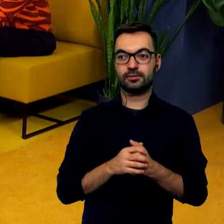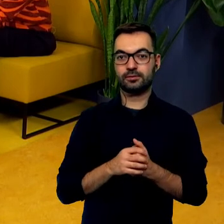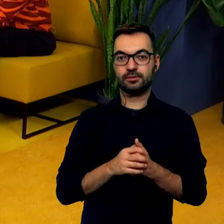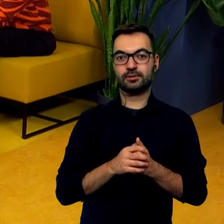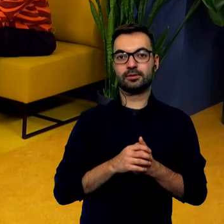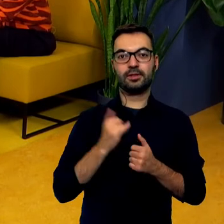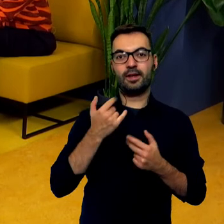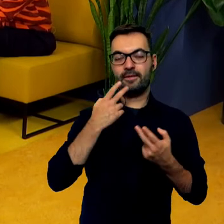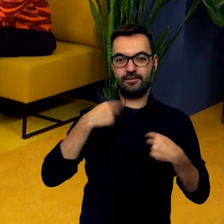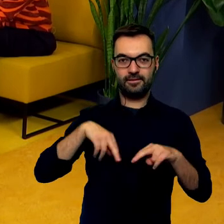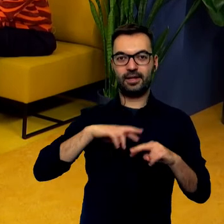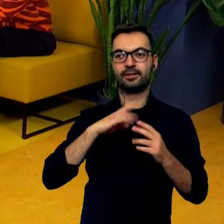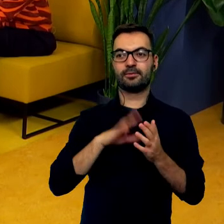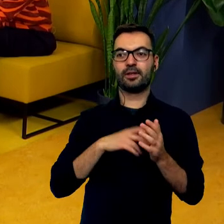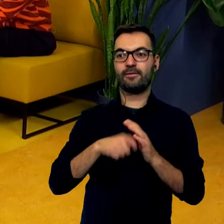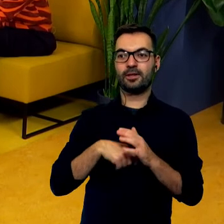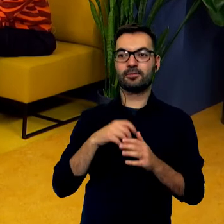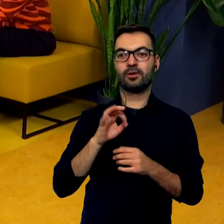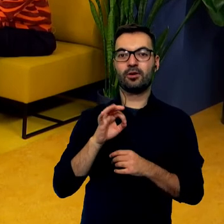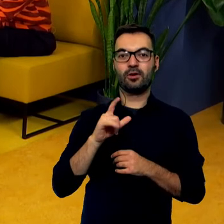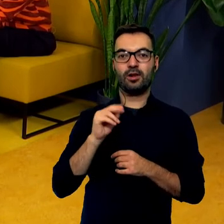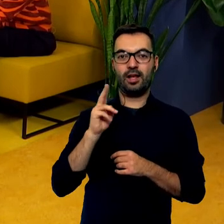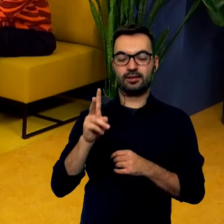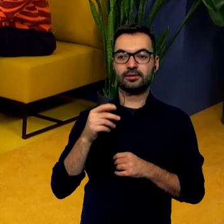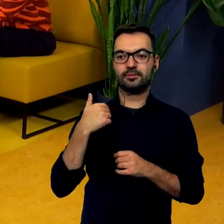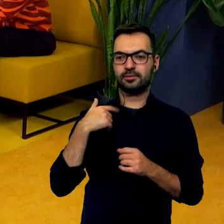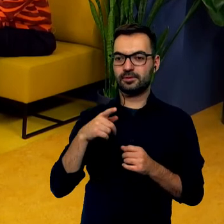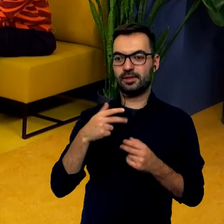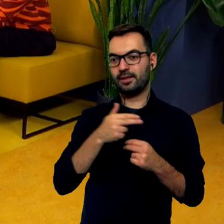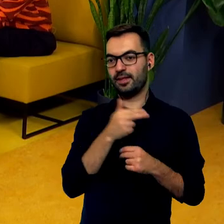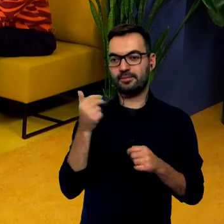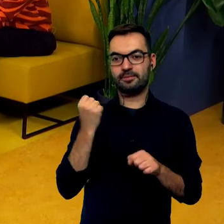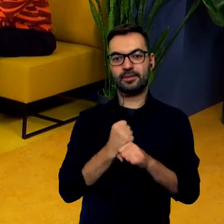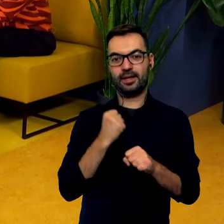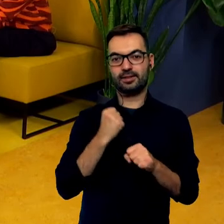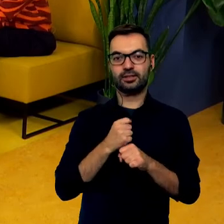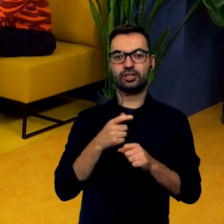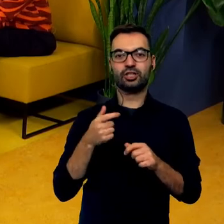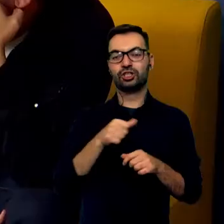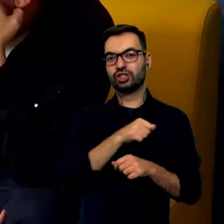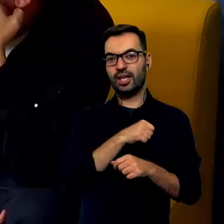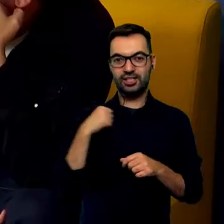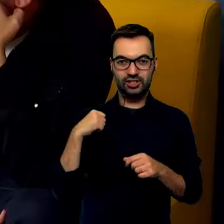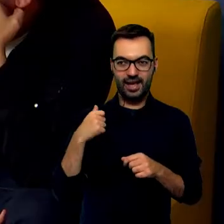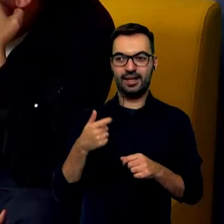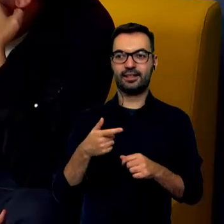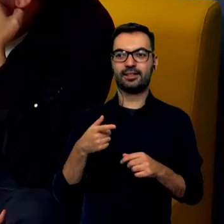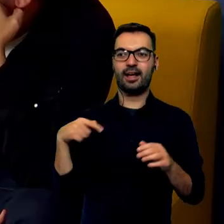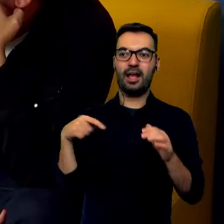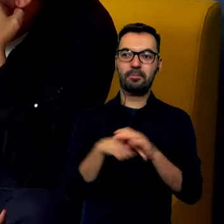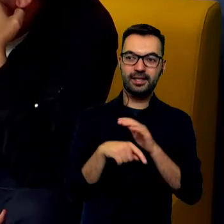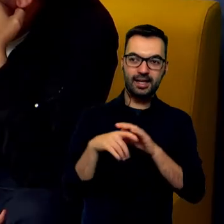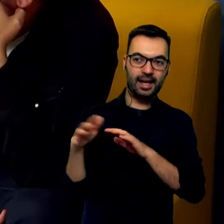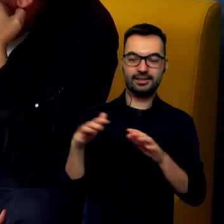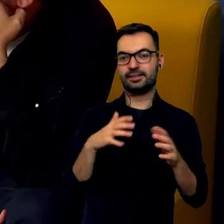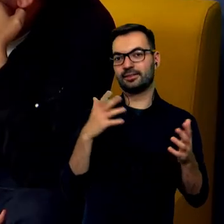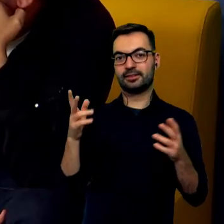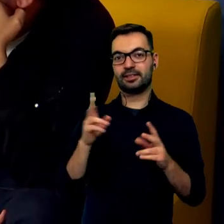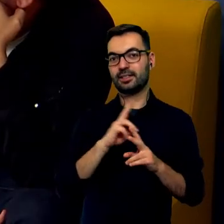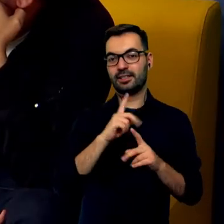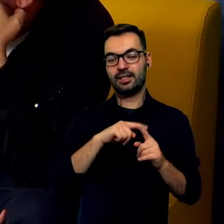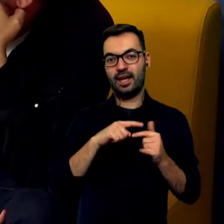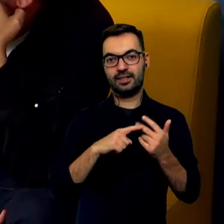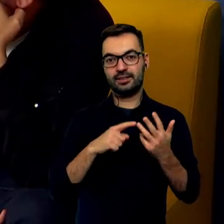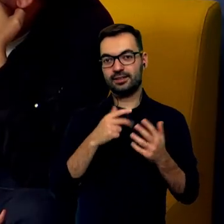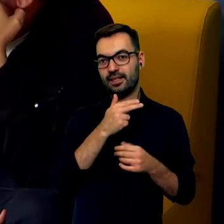bumerang wracają, bo w filmie Olek był temat pracowania w rzeźni i tak dalej, emigracji. I jakby każdy z